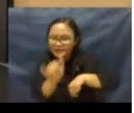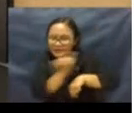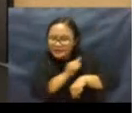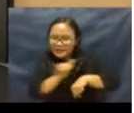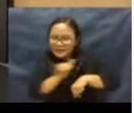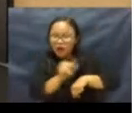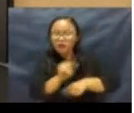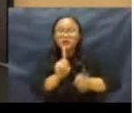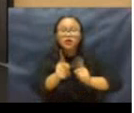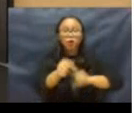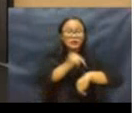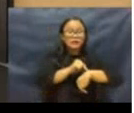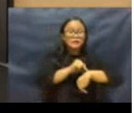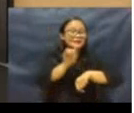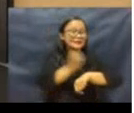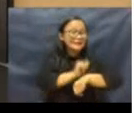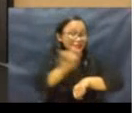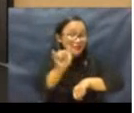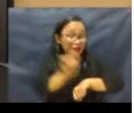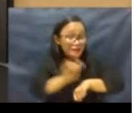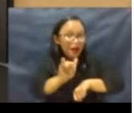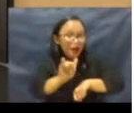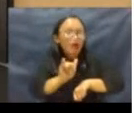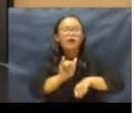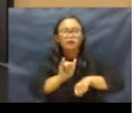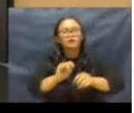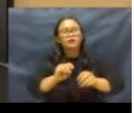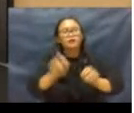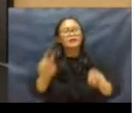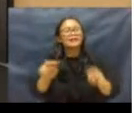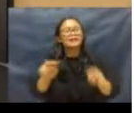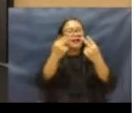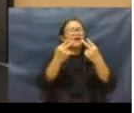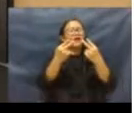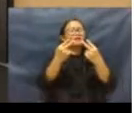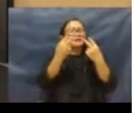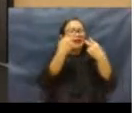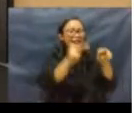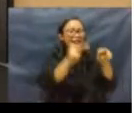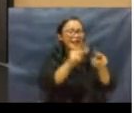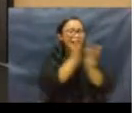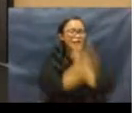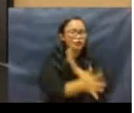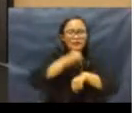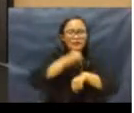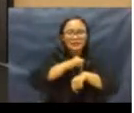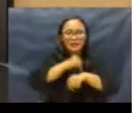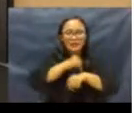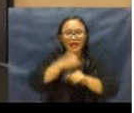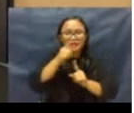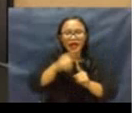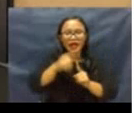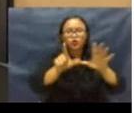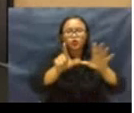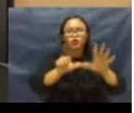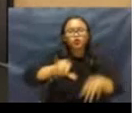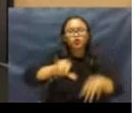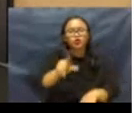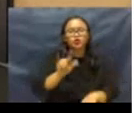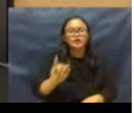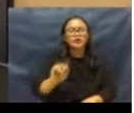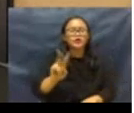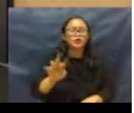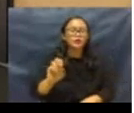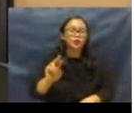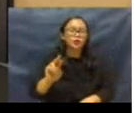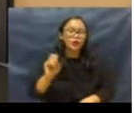sama, ini berarti kita menonton secara live ini Bapak Ibu ya. Hari ini adalah tanggal 7 Juli 2021. Dan jamnya,